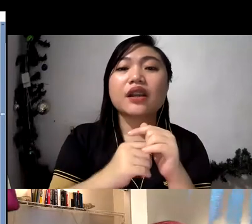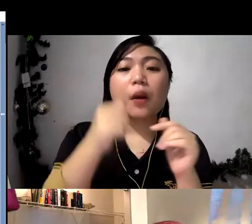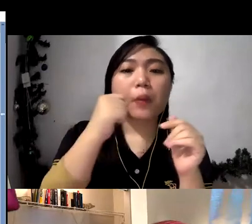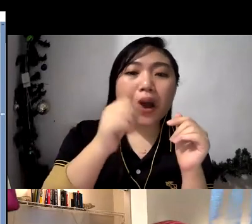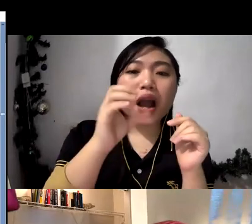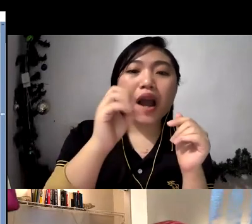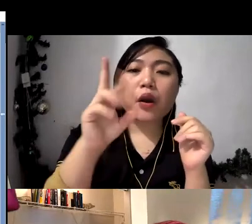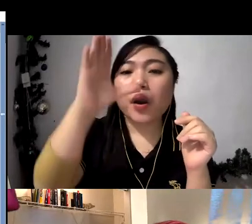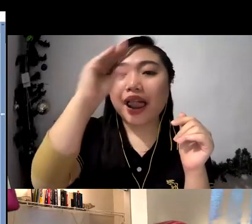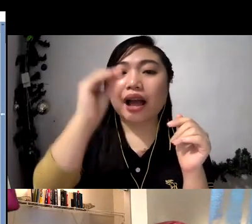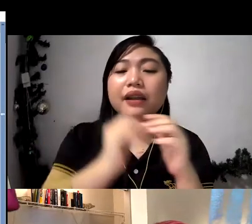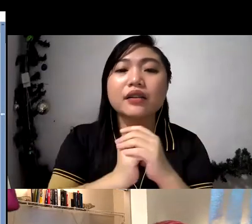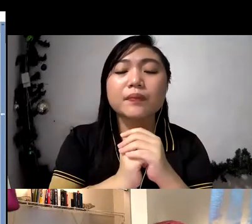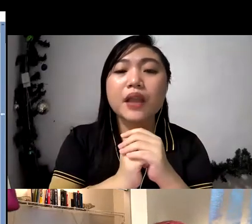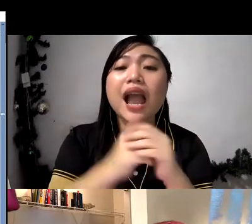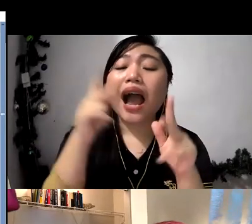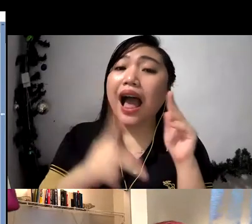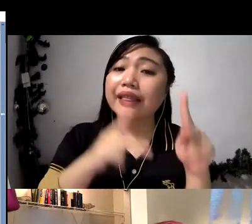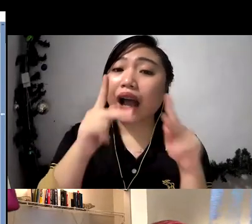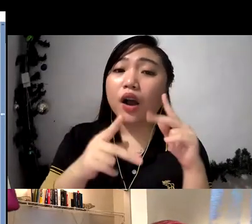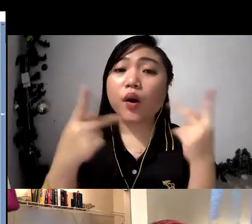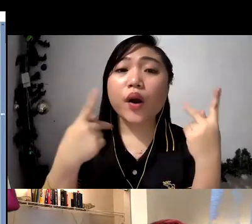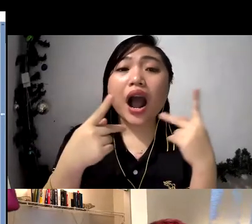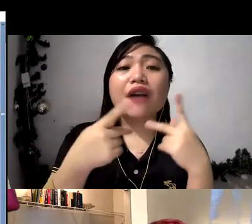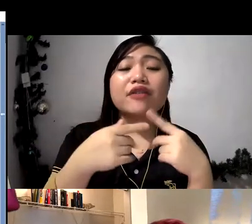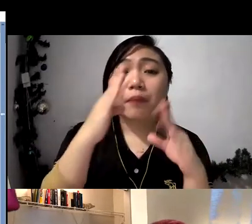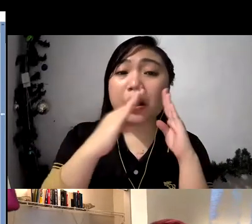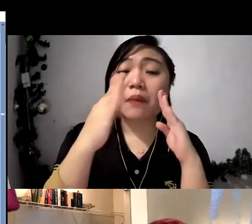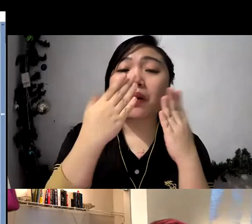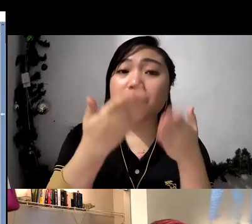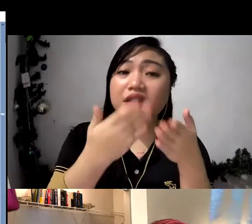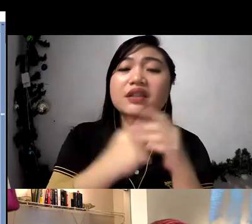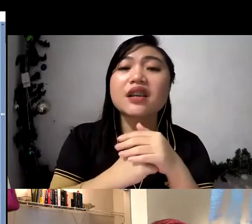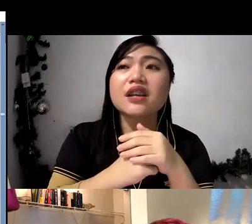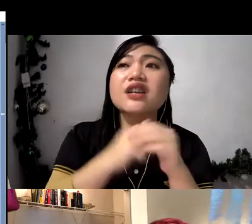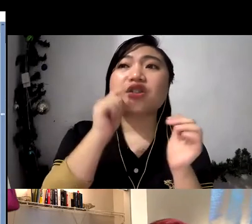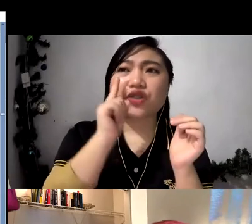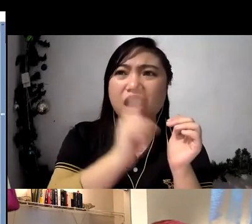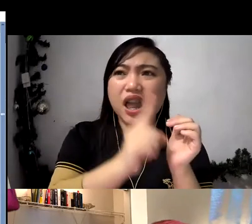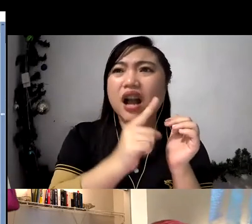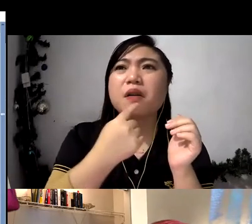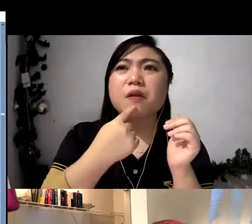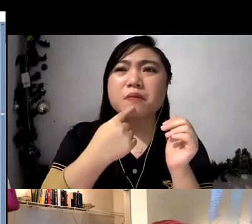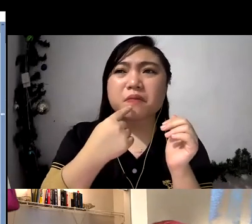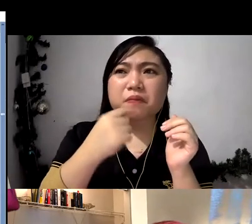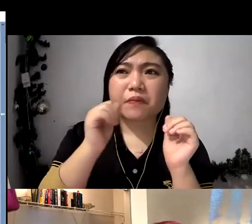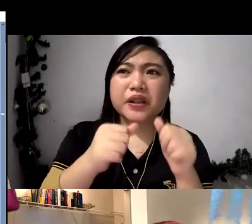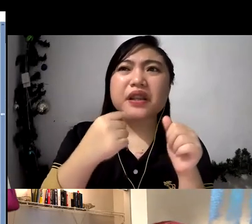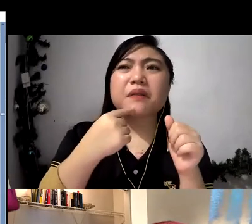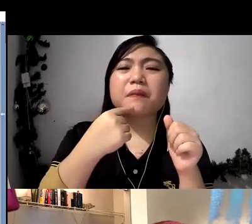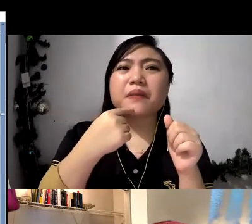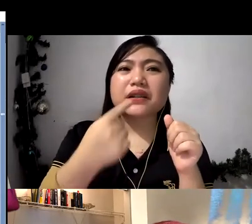lalaki, no. Ang taong may intersex condition, siya lang po ang pwedeng magpalit, no, ng